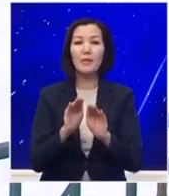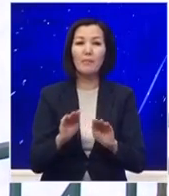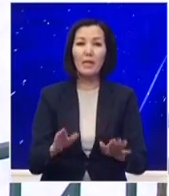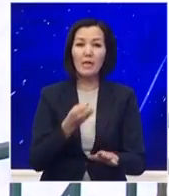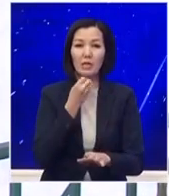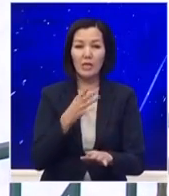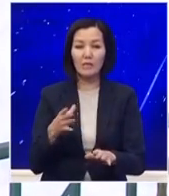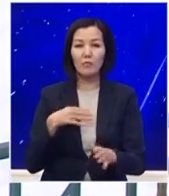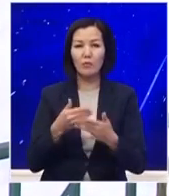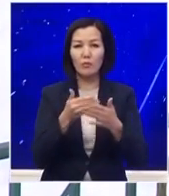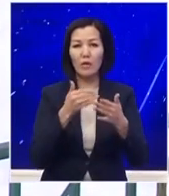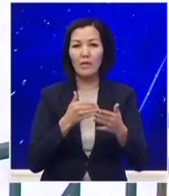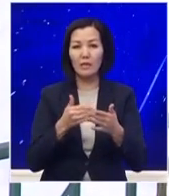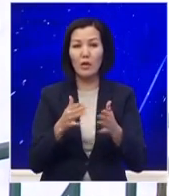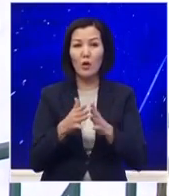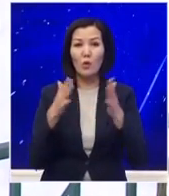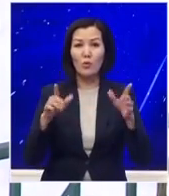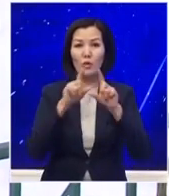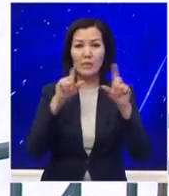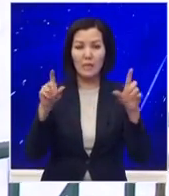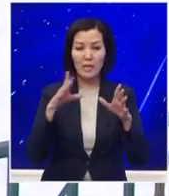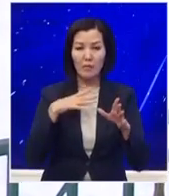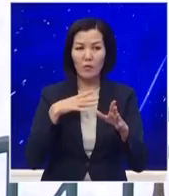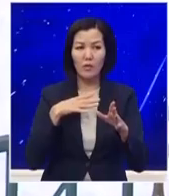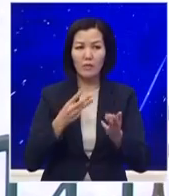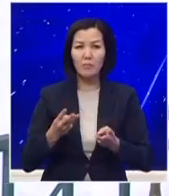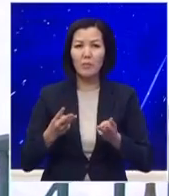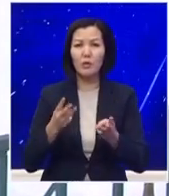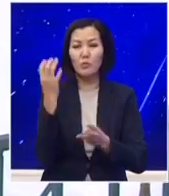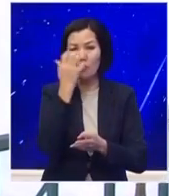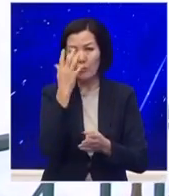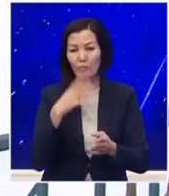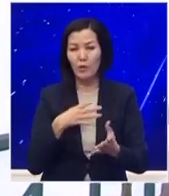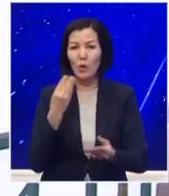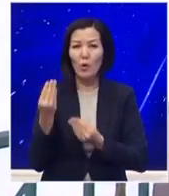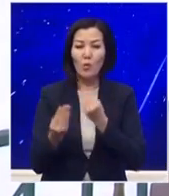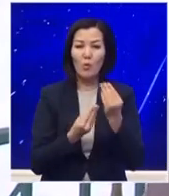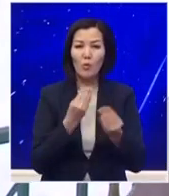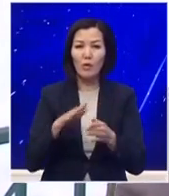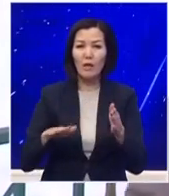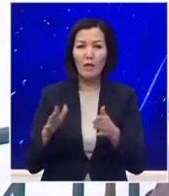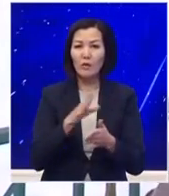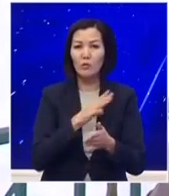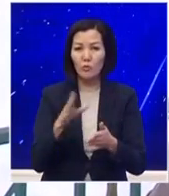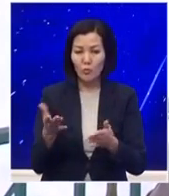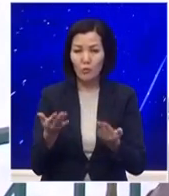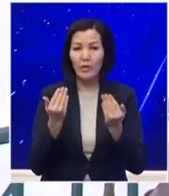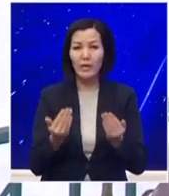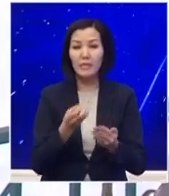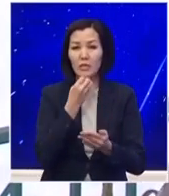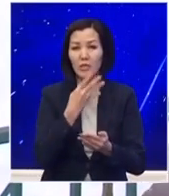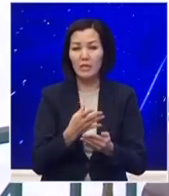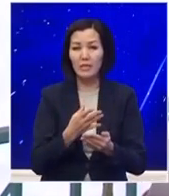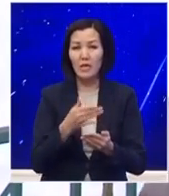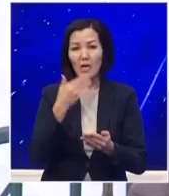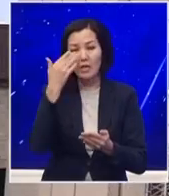жерде үлкен бір здание тұратын кочегарка. Не еш нәрсе көрінбейтін, балалардың ойнайтын жері жоқ болатын. Балаларға қазір жақсы болды,